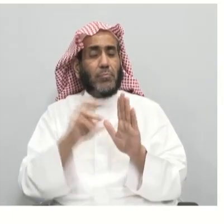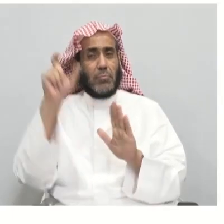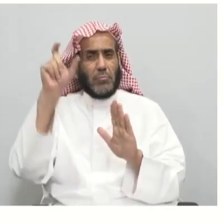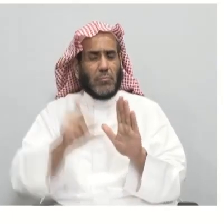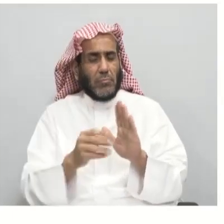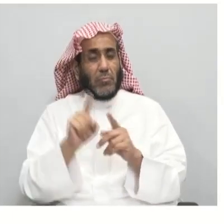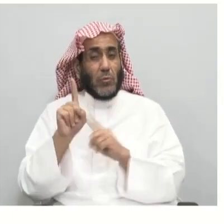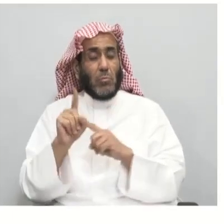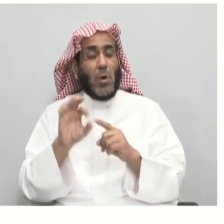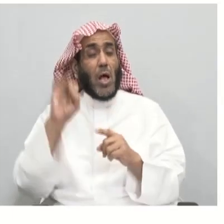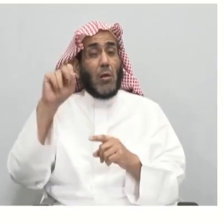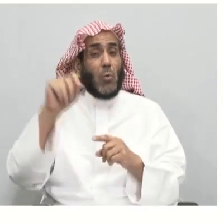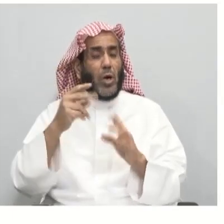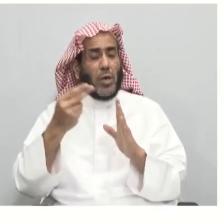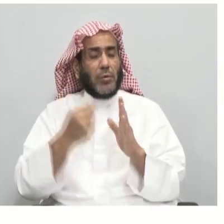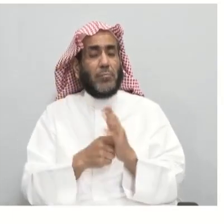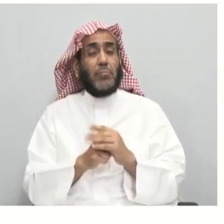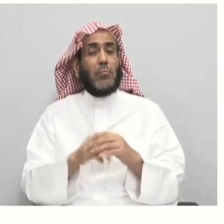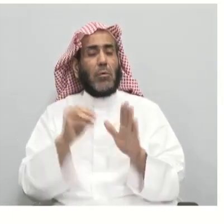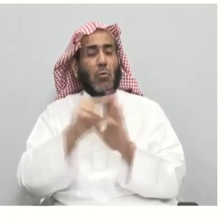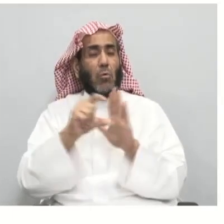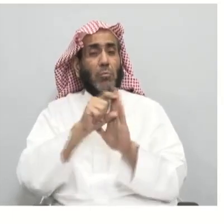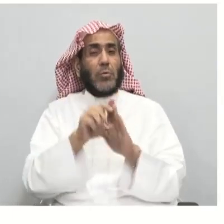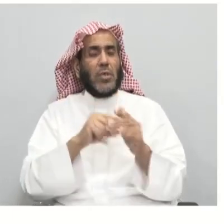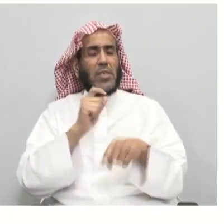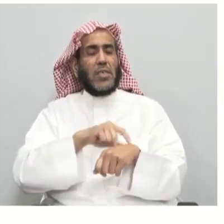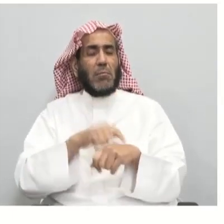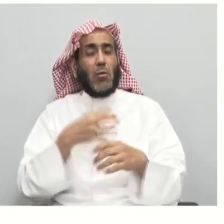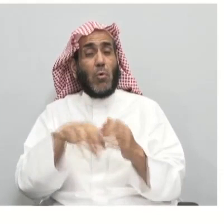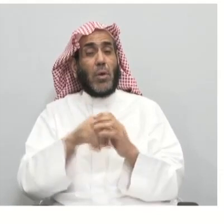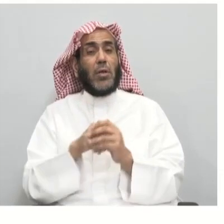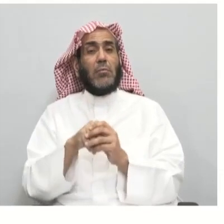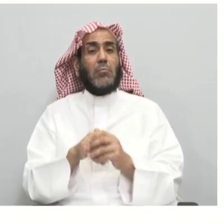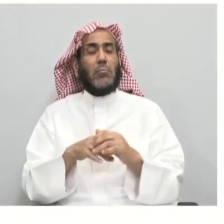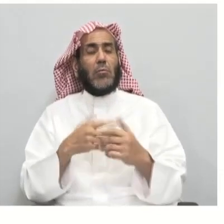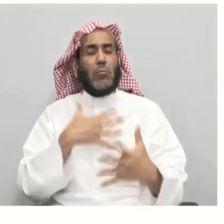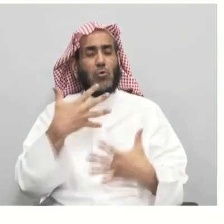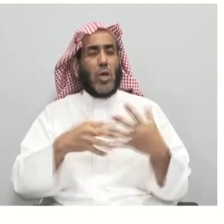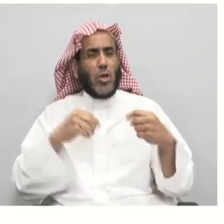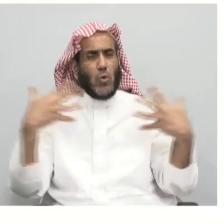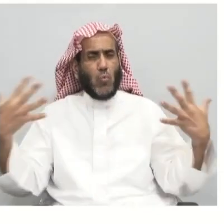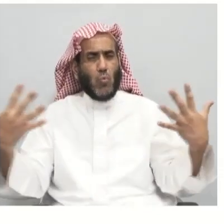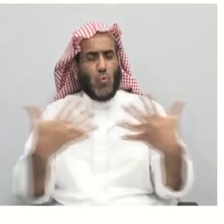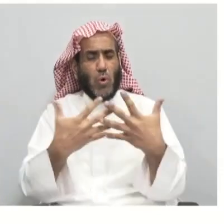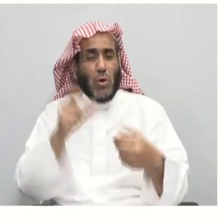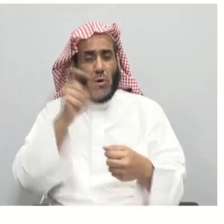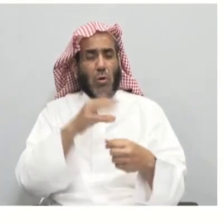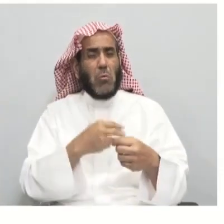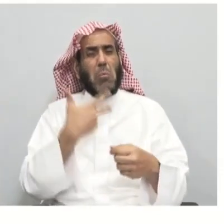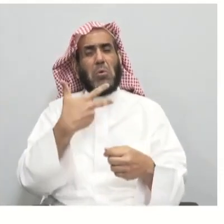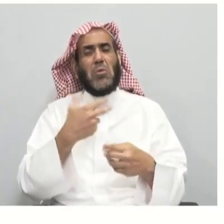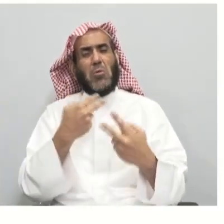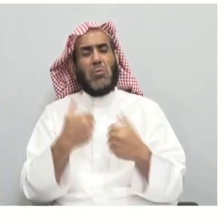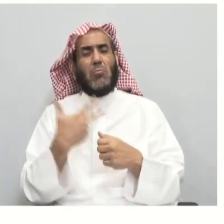الذي يسمى المقرر الموضوع الزمان والمكان المشاركين والمعتذرين